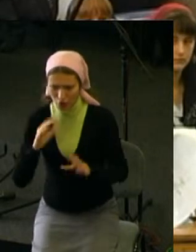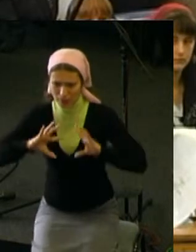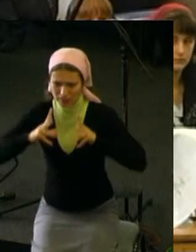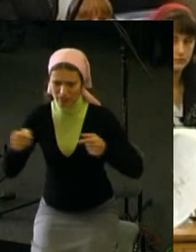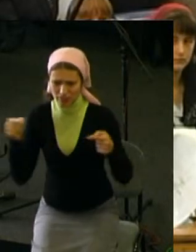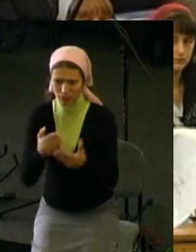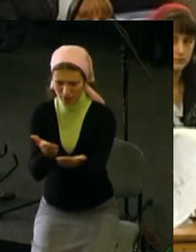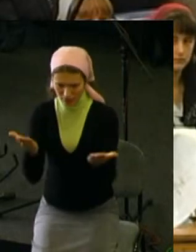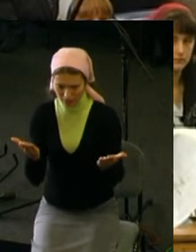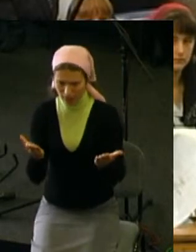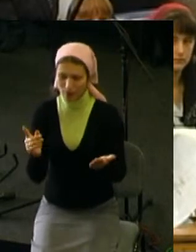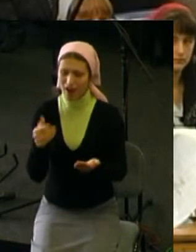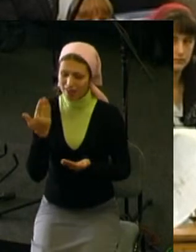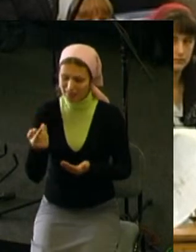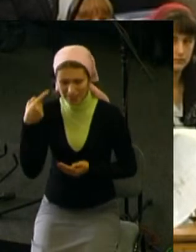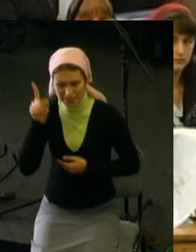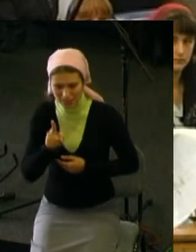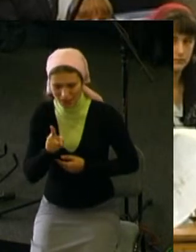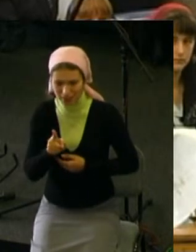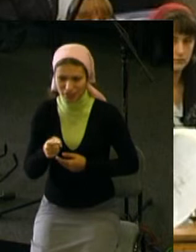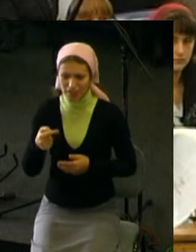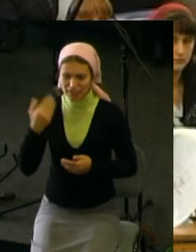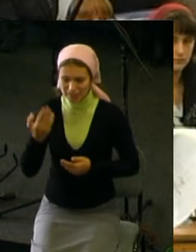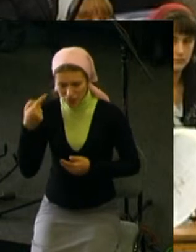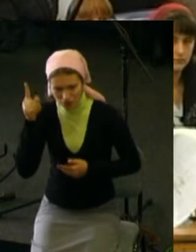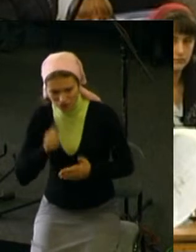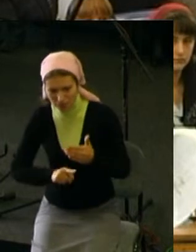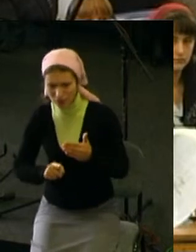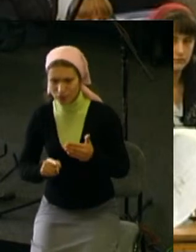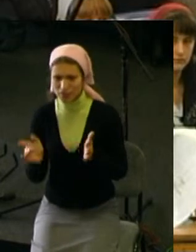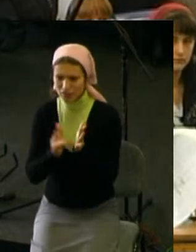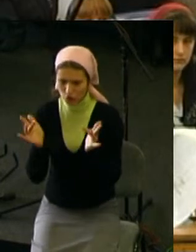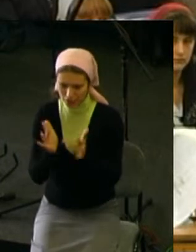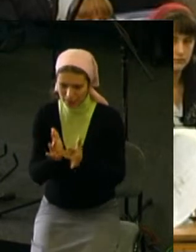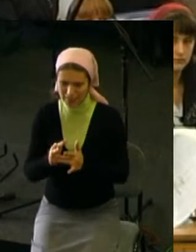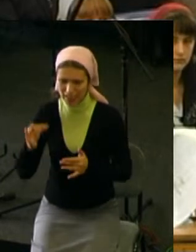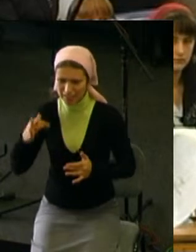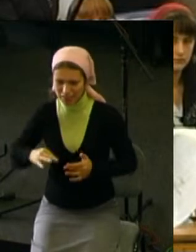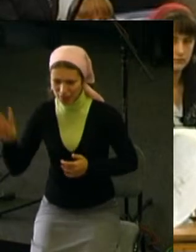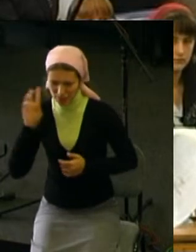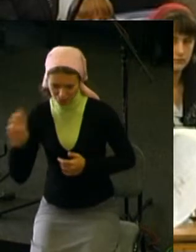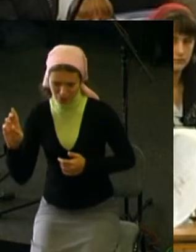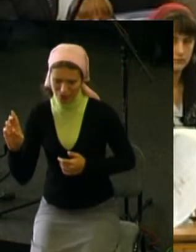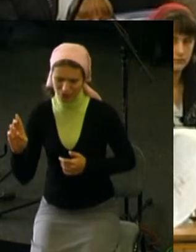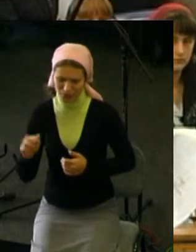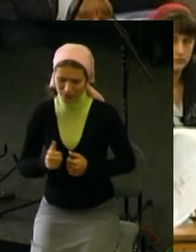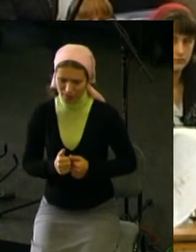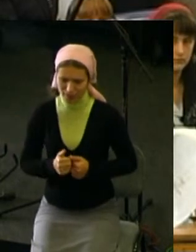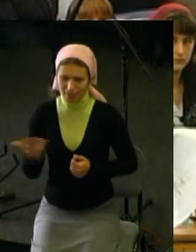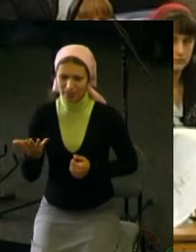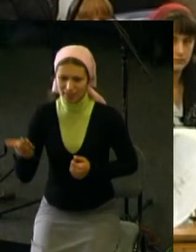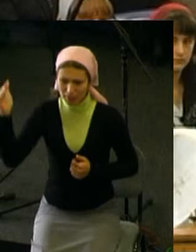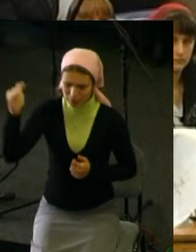світ а й проти в тебе А ти знаєш Ти вірує в Ісуса Христа Сина Божого